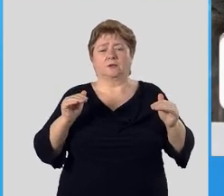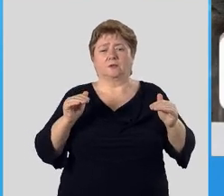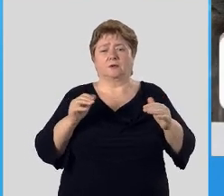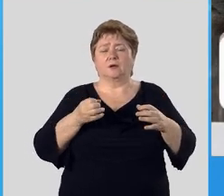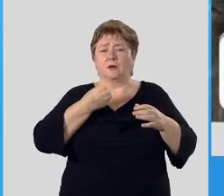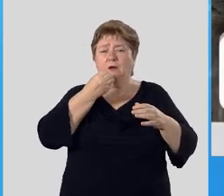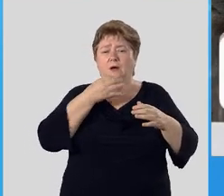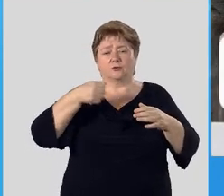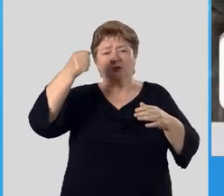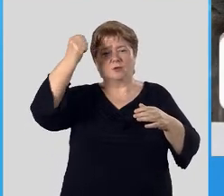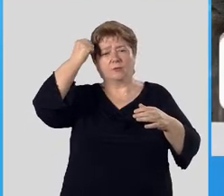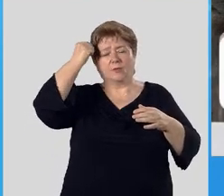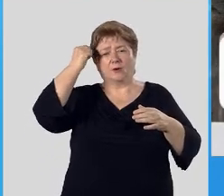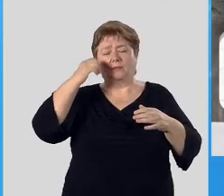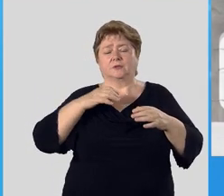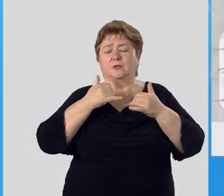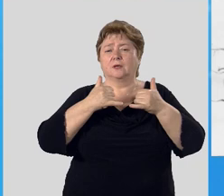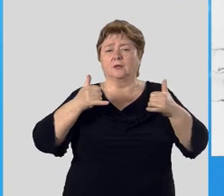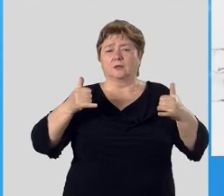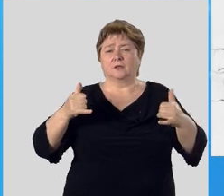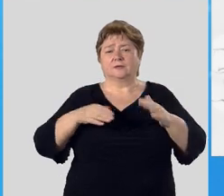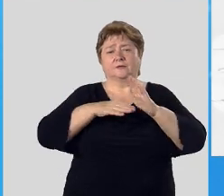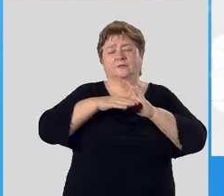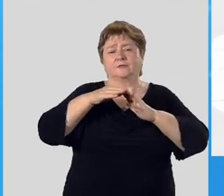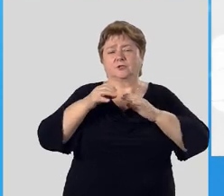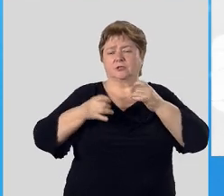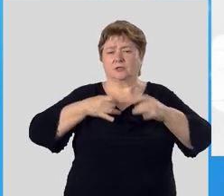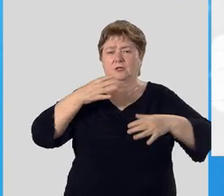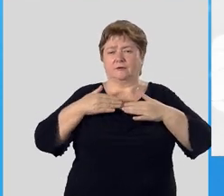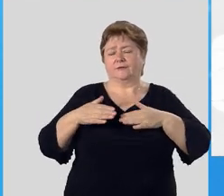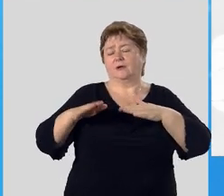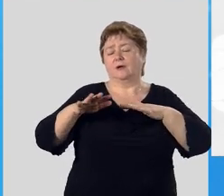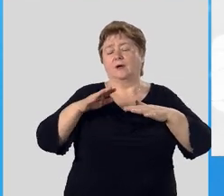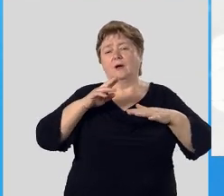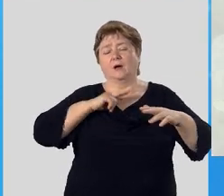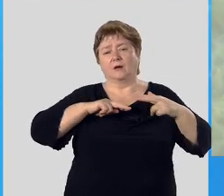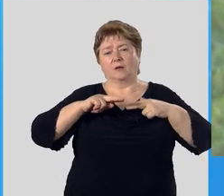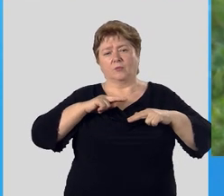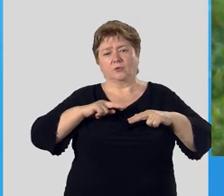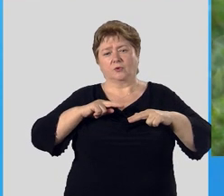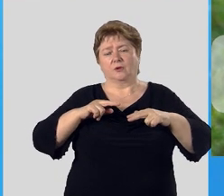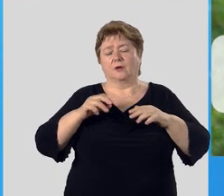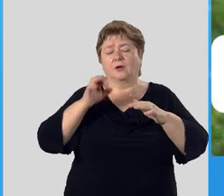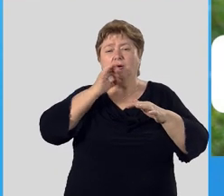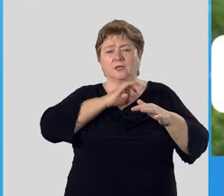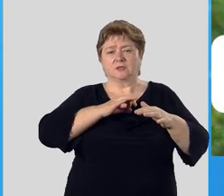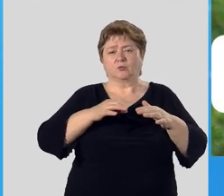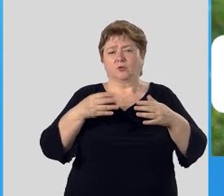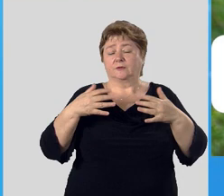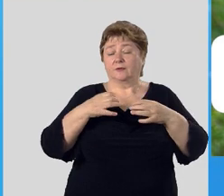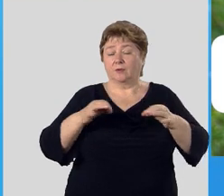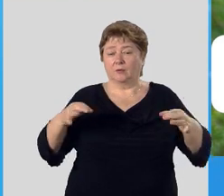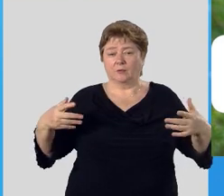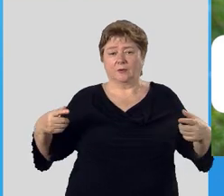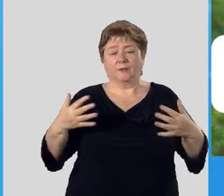хорошая память развитая высшая нервная деятельность использование предметов как